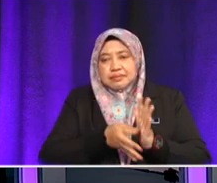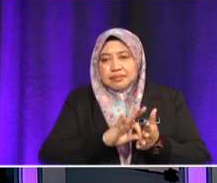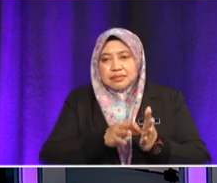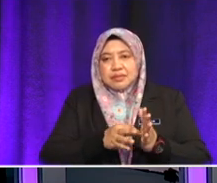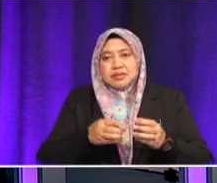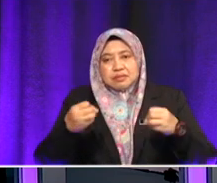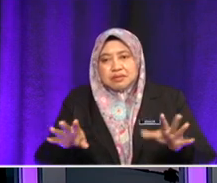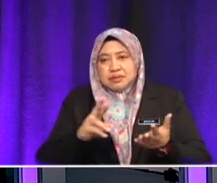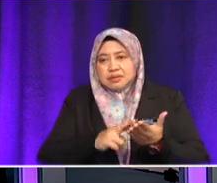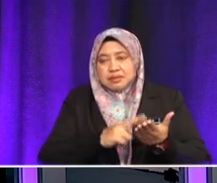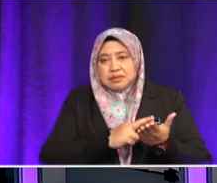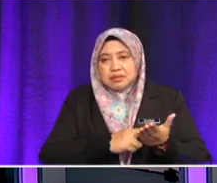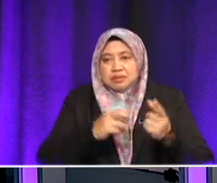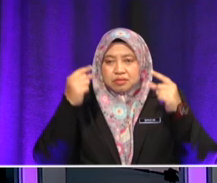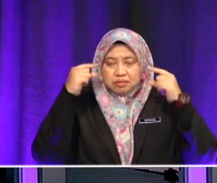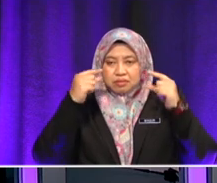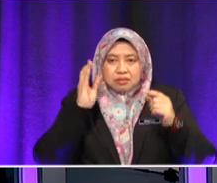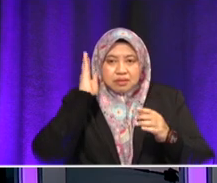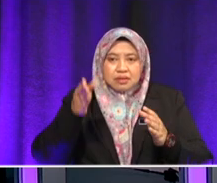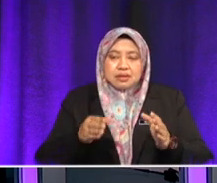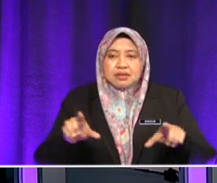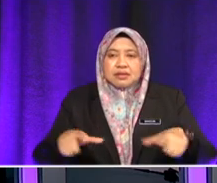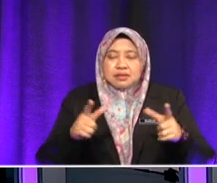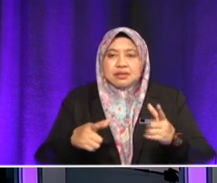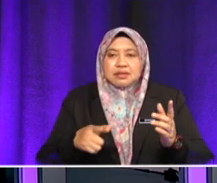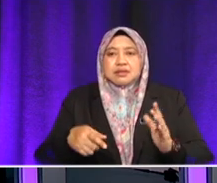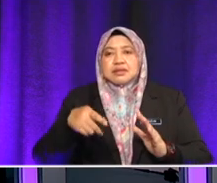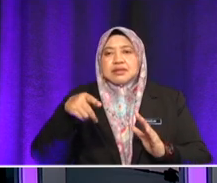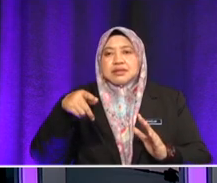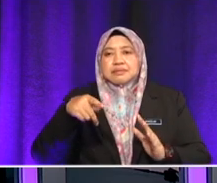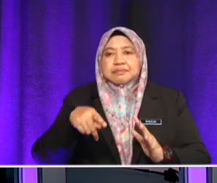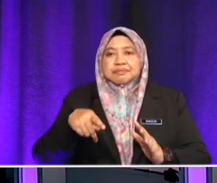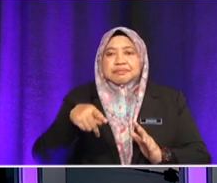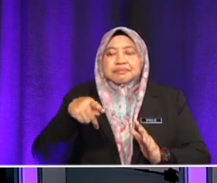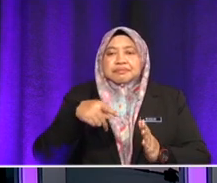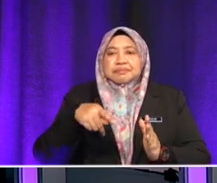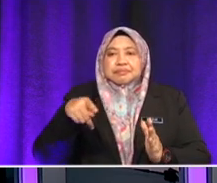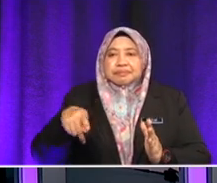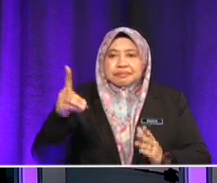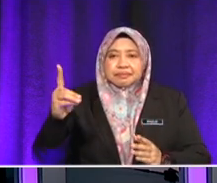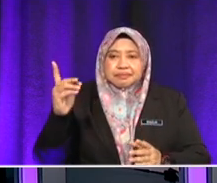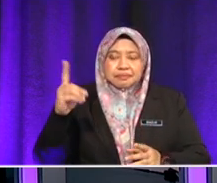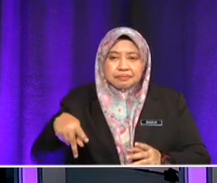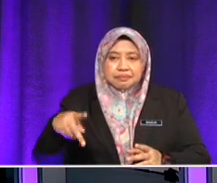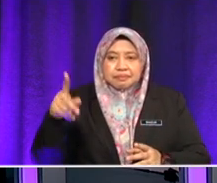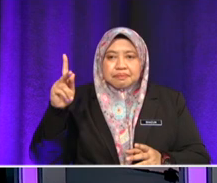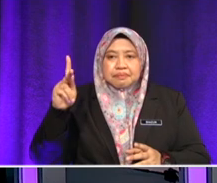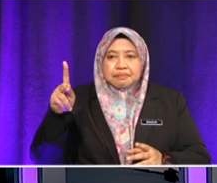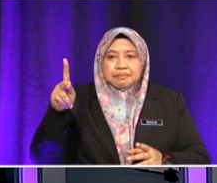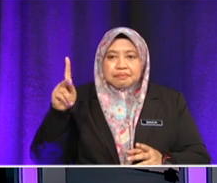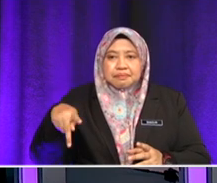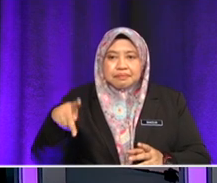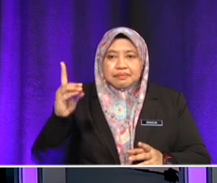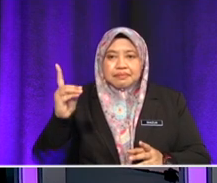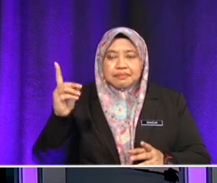ataupun guru akan melaksanakan PDP dan pencak silat ini jadi pelaksanaan PDP ini Seharusnya dibuat